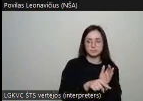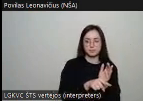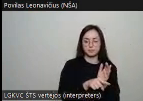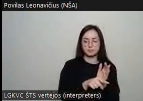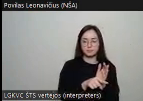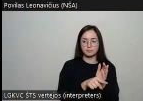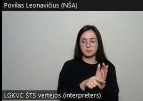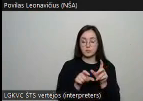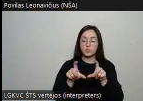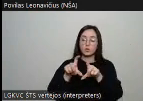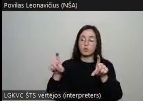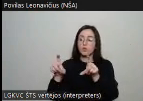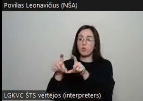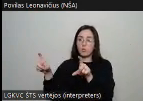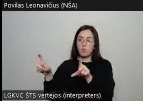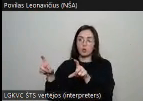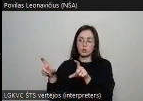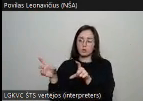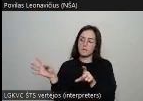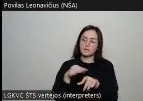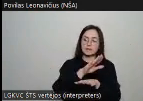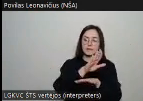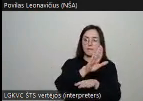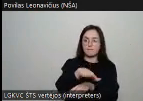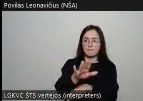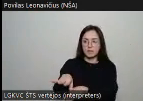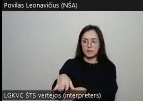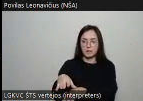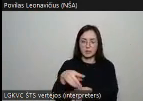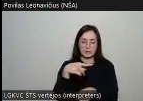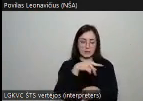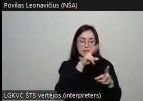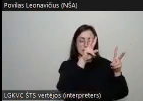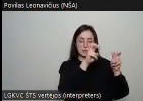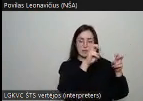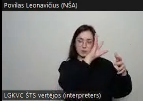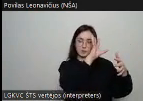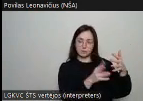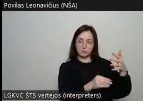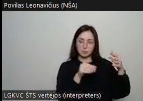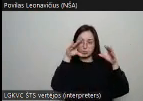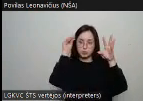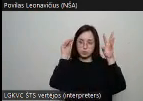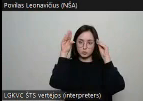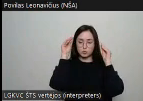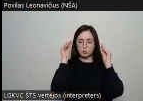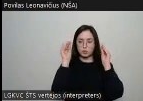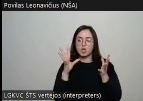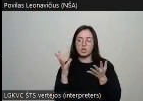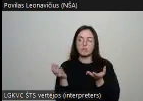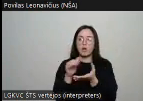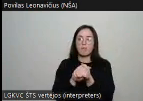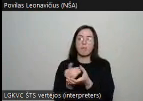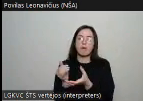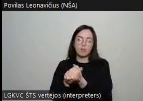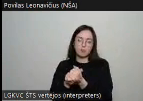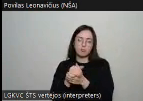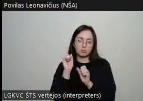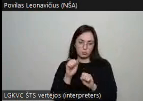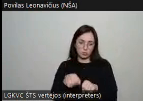būdu mokyklos mastu visi mokiniai, reiškia, visi tas temas turėtų vienai per kitai, per plačiau ar siauriau, vis tiek jiems turi